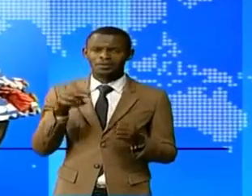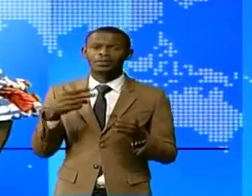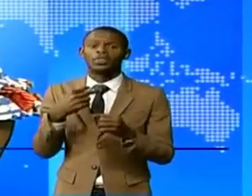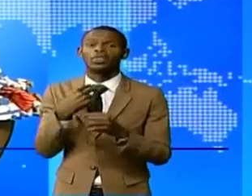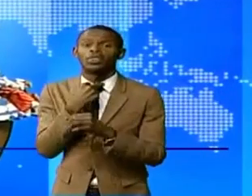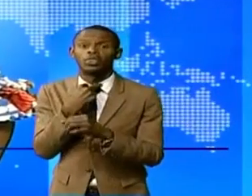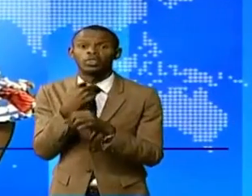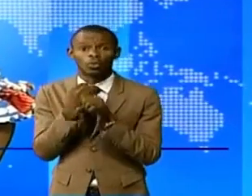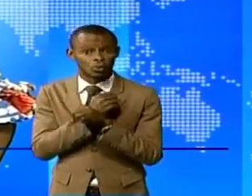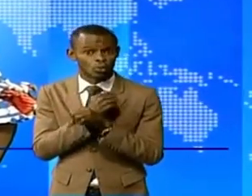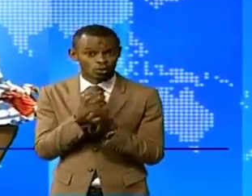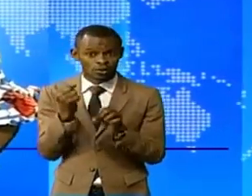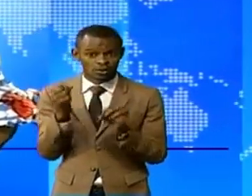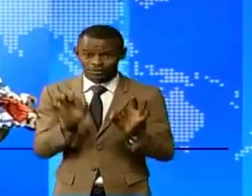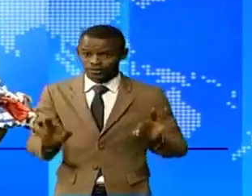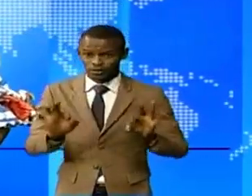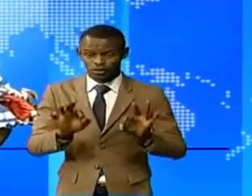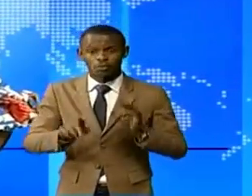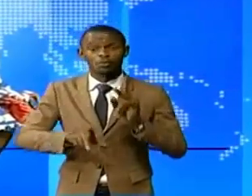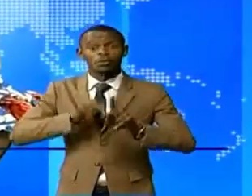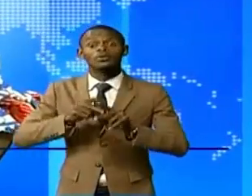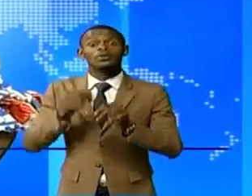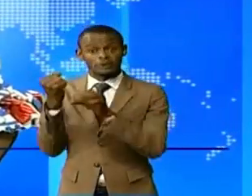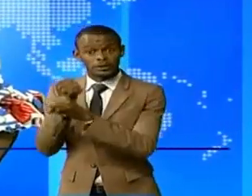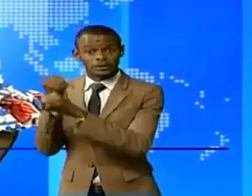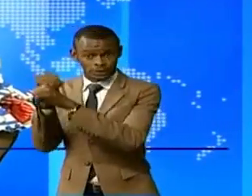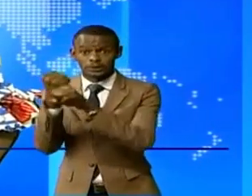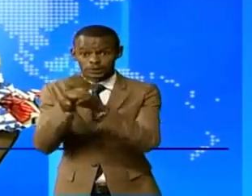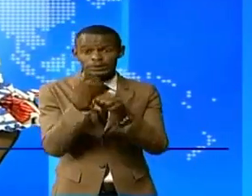même de choses